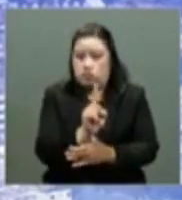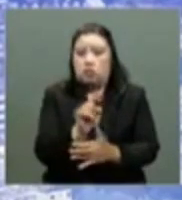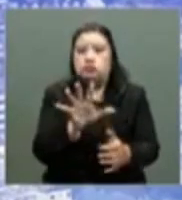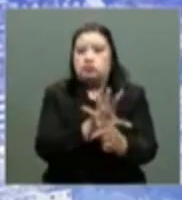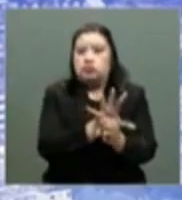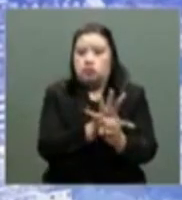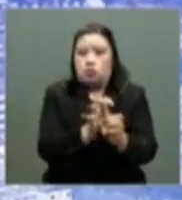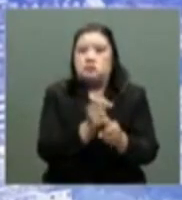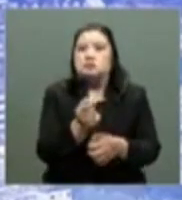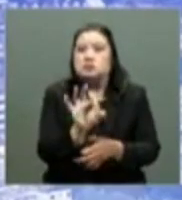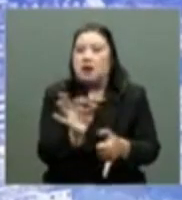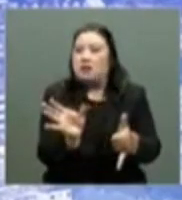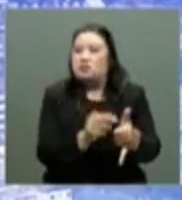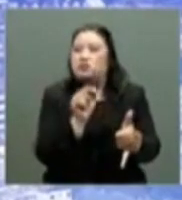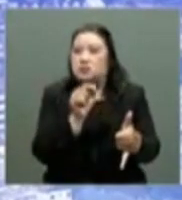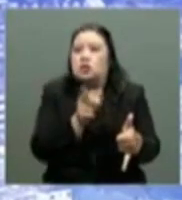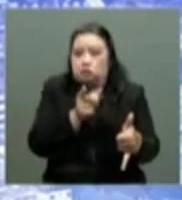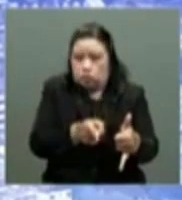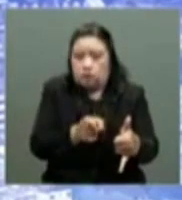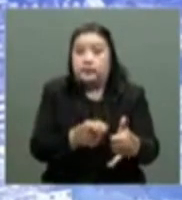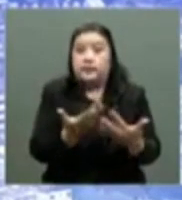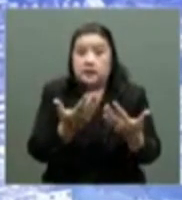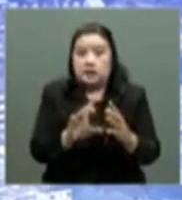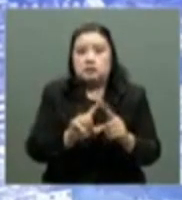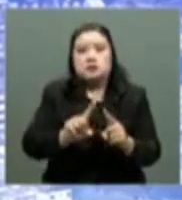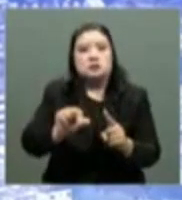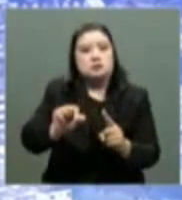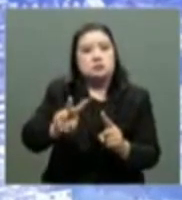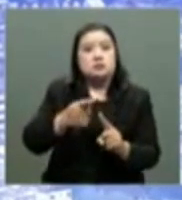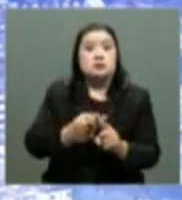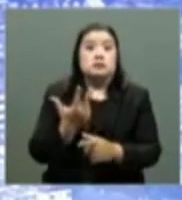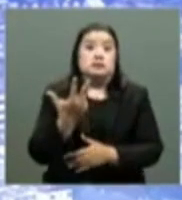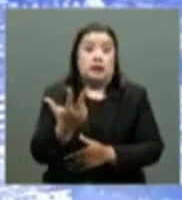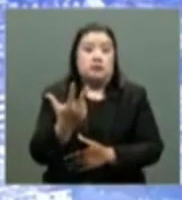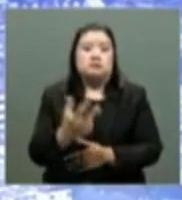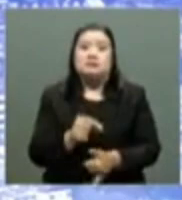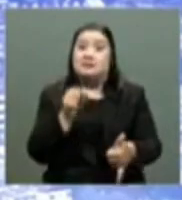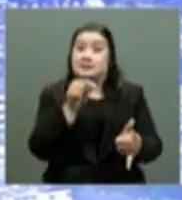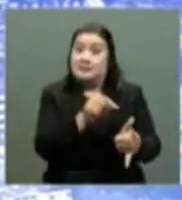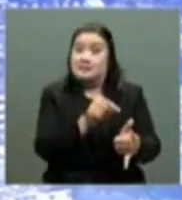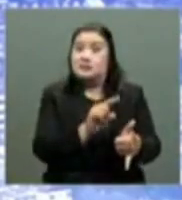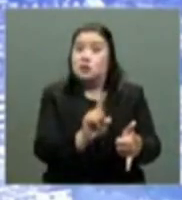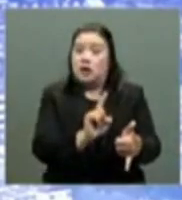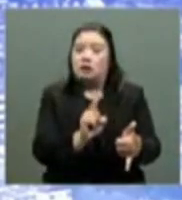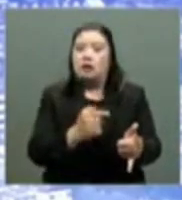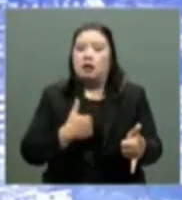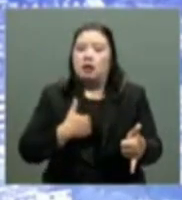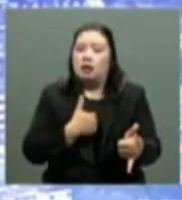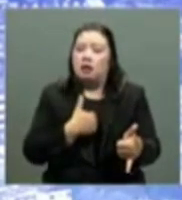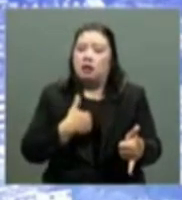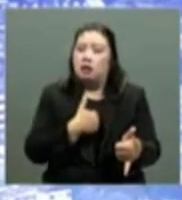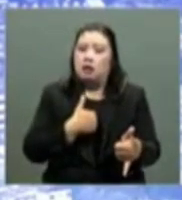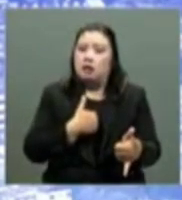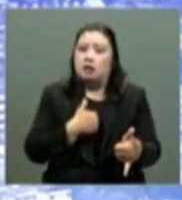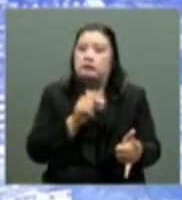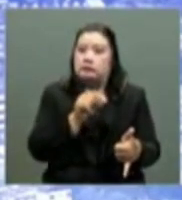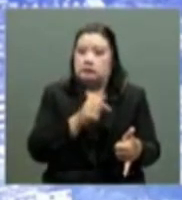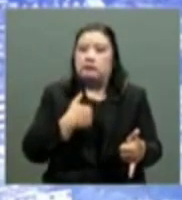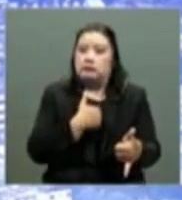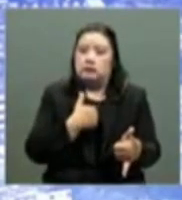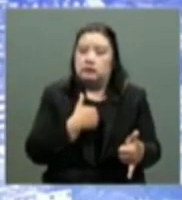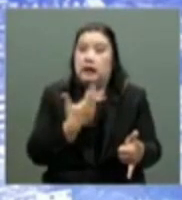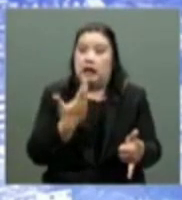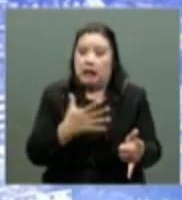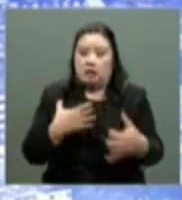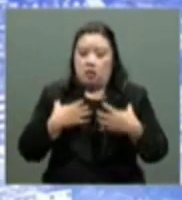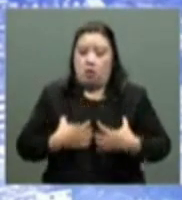คนี้แต่อย่างไรก็ตามแต่ครับวันที่22มีนาคมผู้ป่วยหายใจเหนื่อยหอบมากขึ้นผลเอ็กซเร